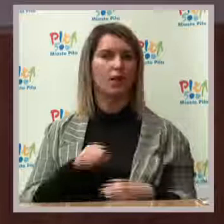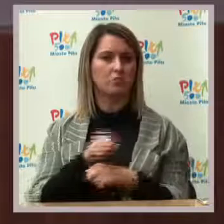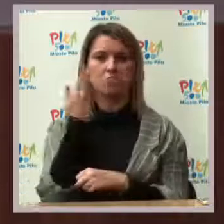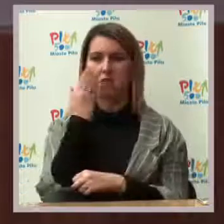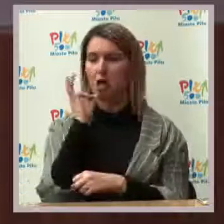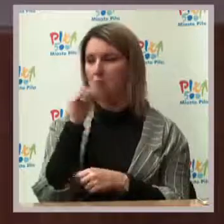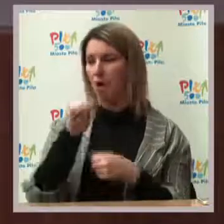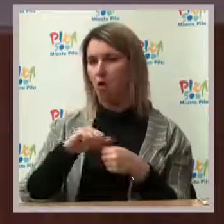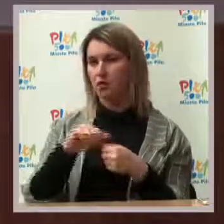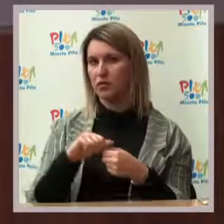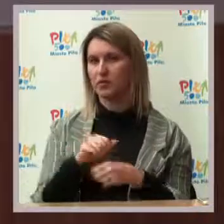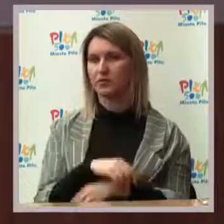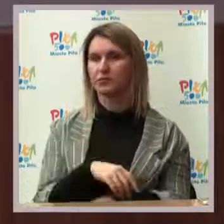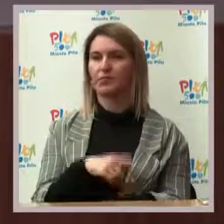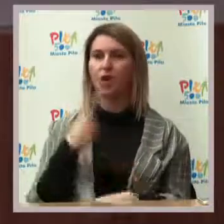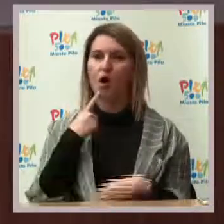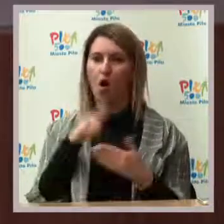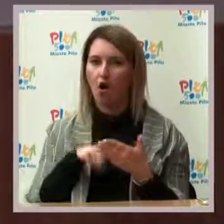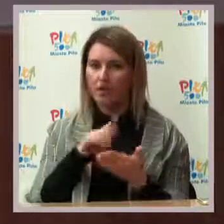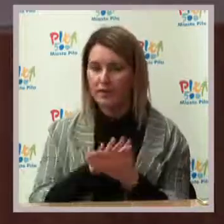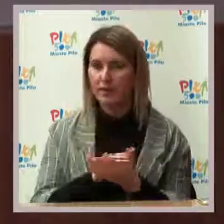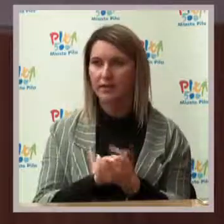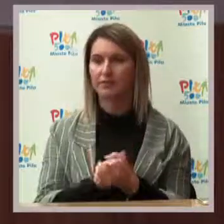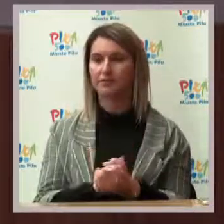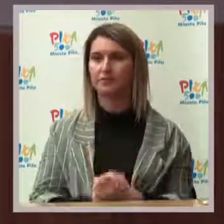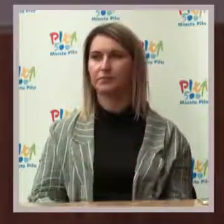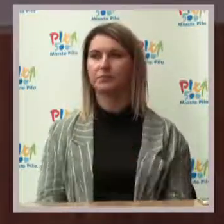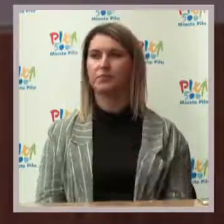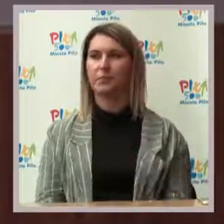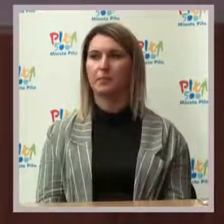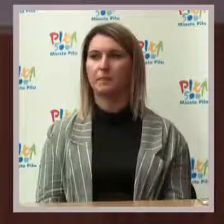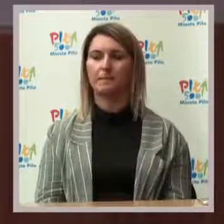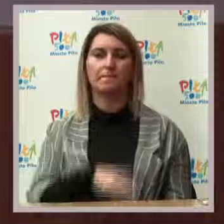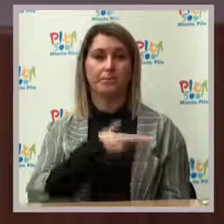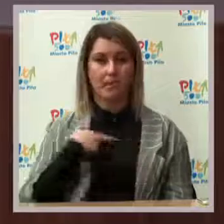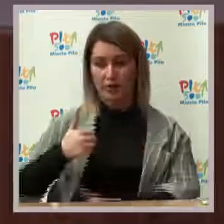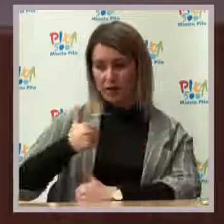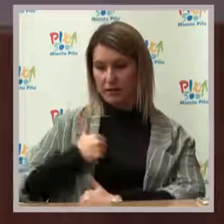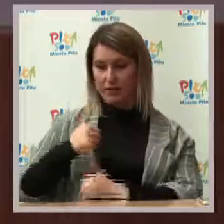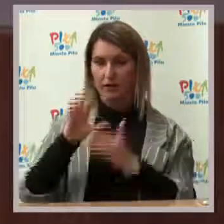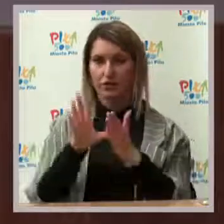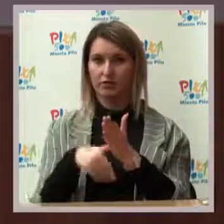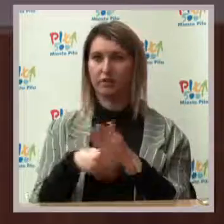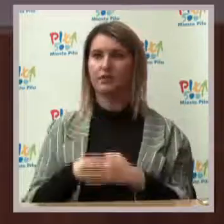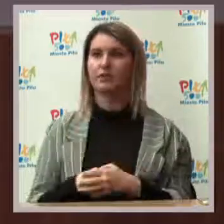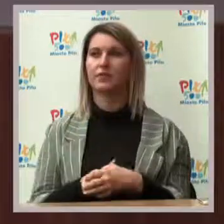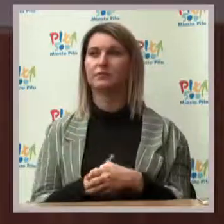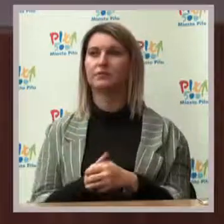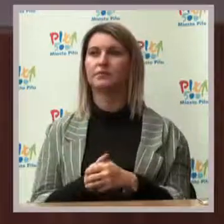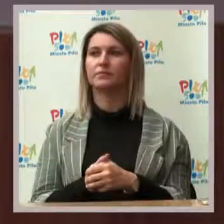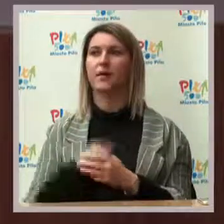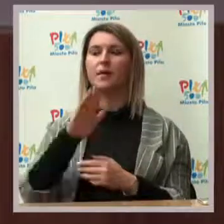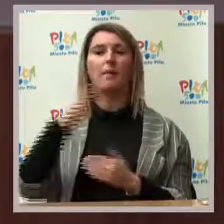oceniana przez tych, którzy te przyciski posiadają. Nasza Straż Miejska z tego powodu